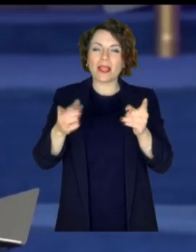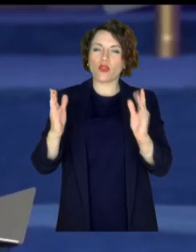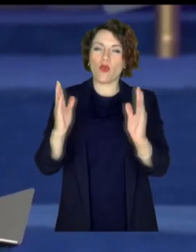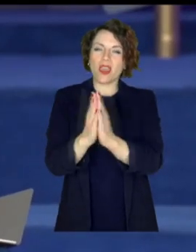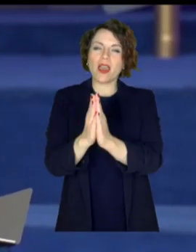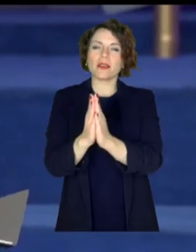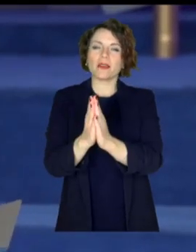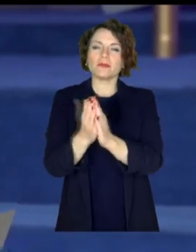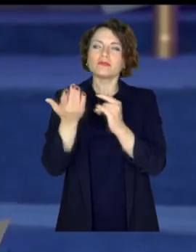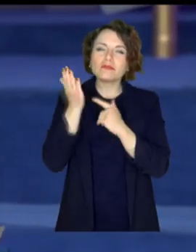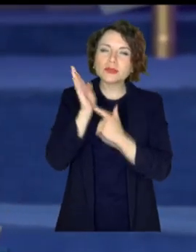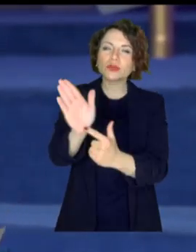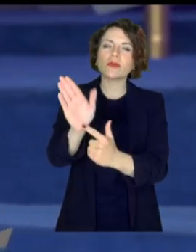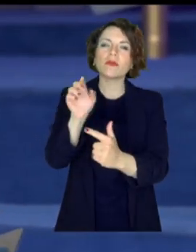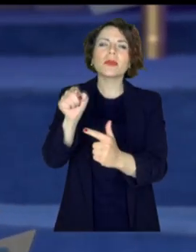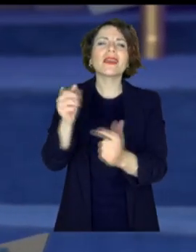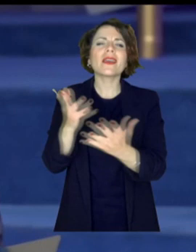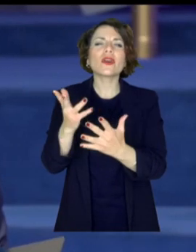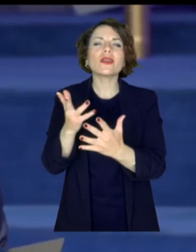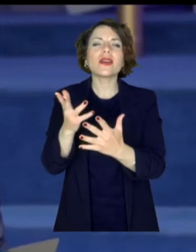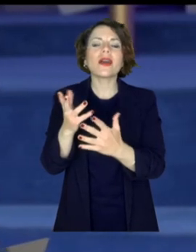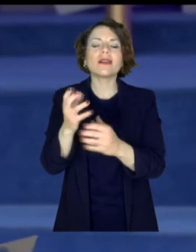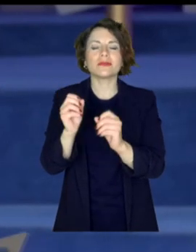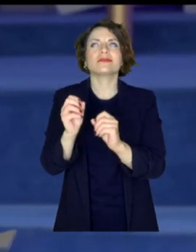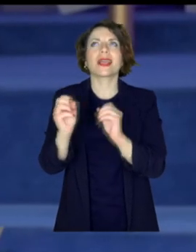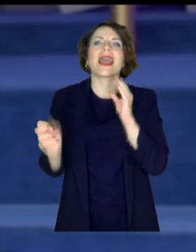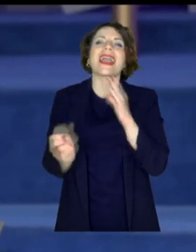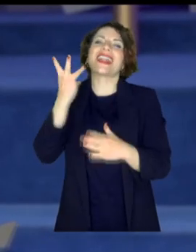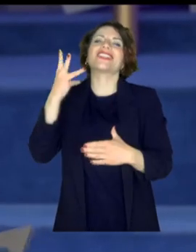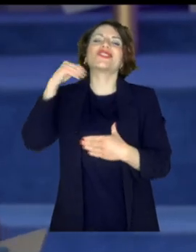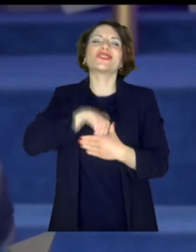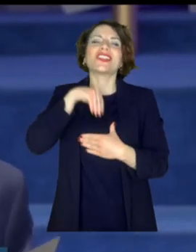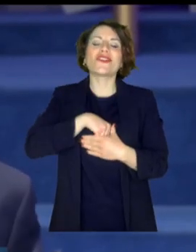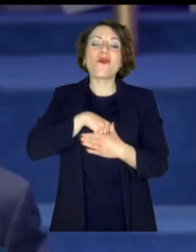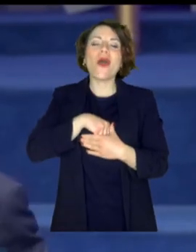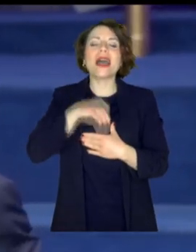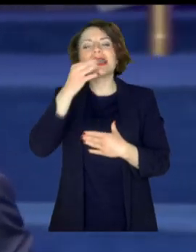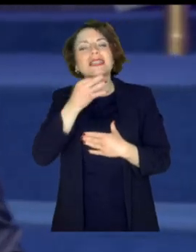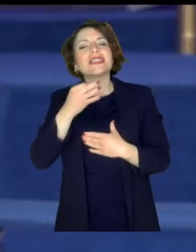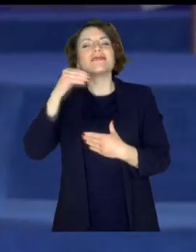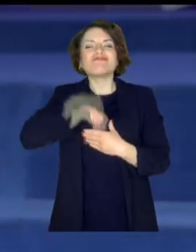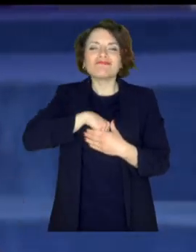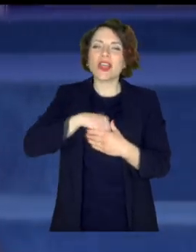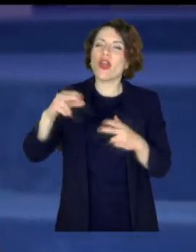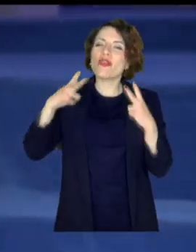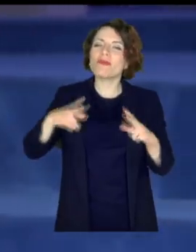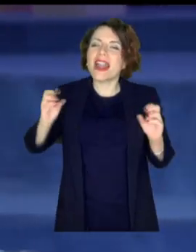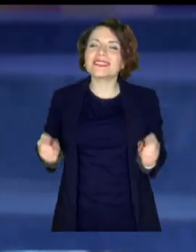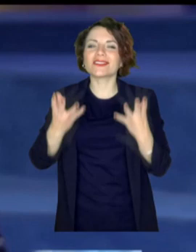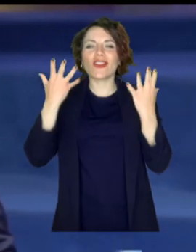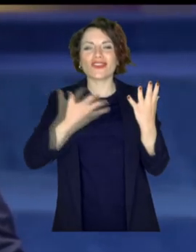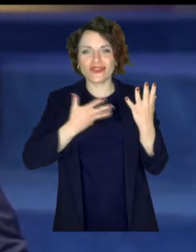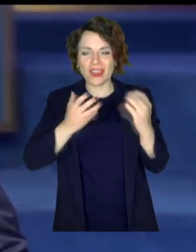manifestato. Si chiama Cristo in voi, la speranza della gloria. La